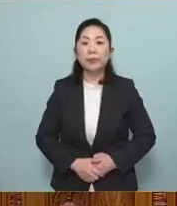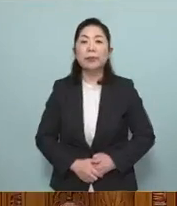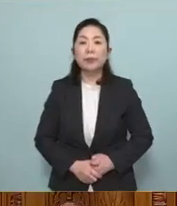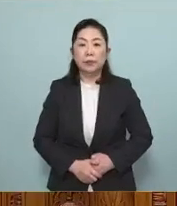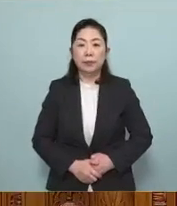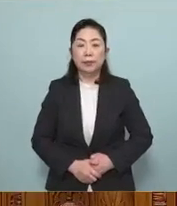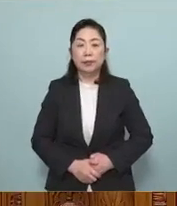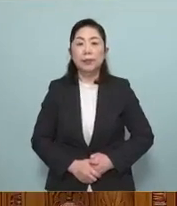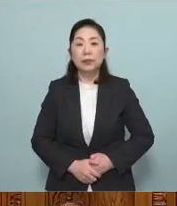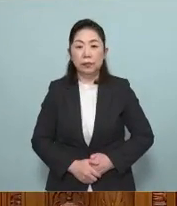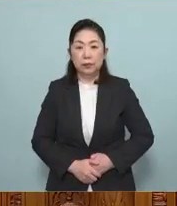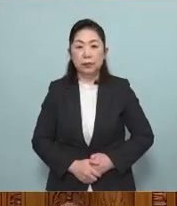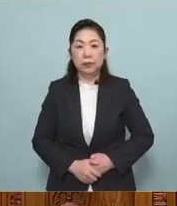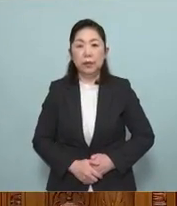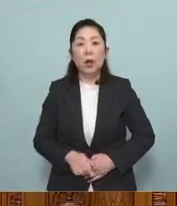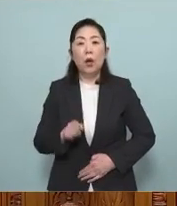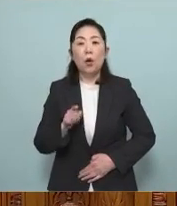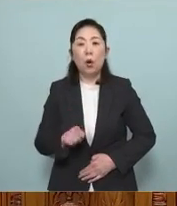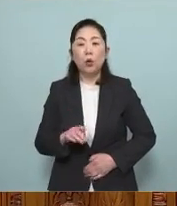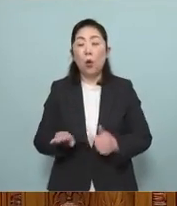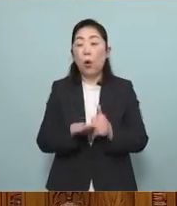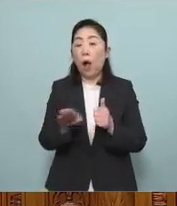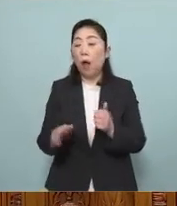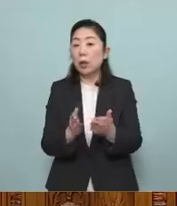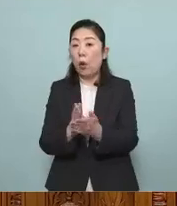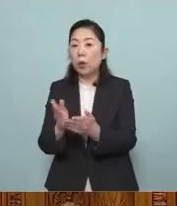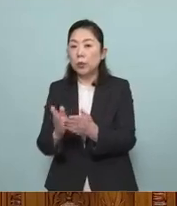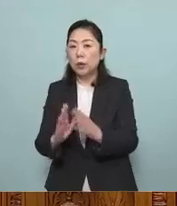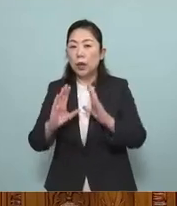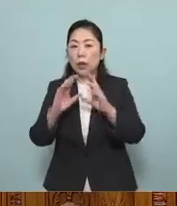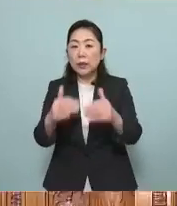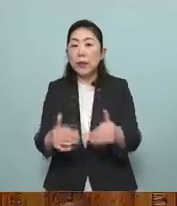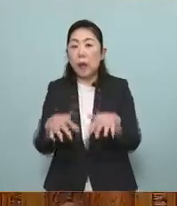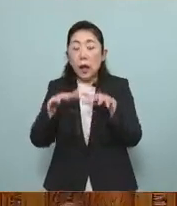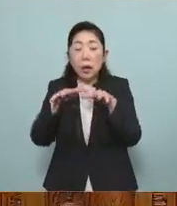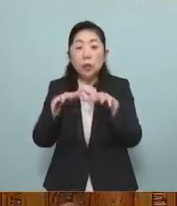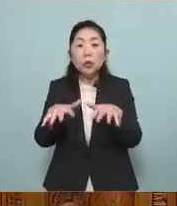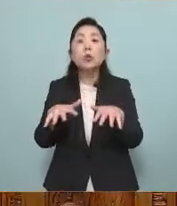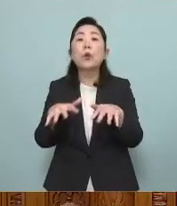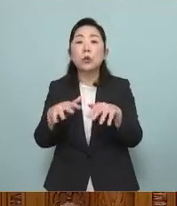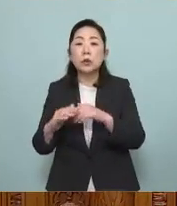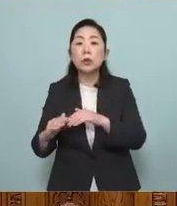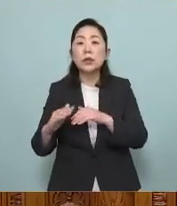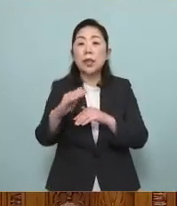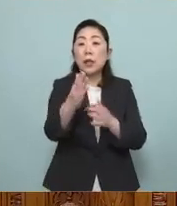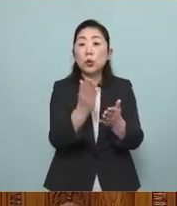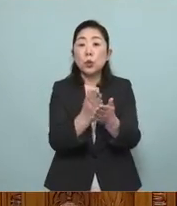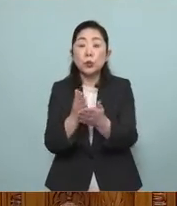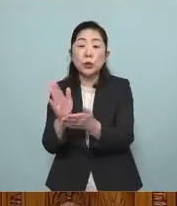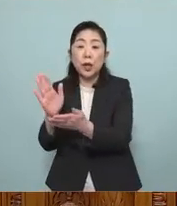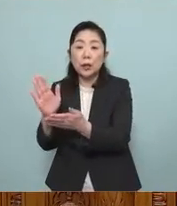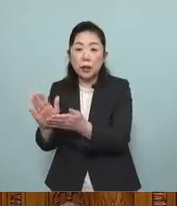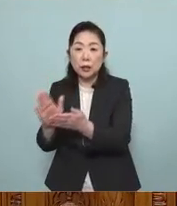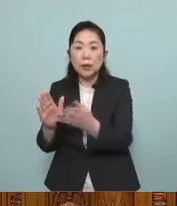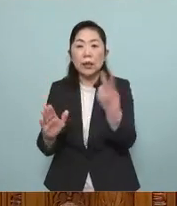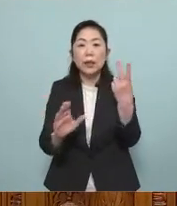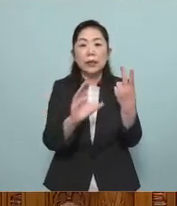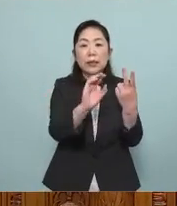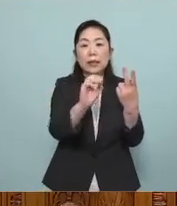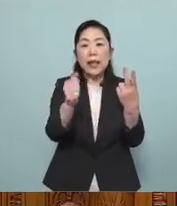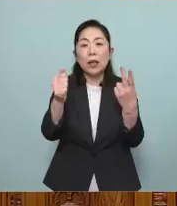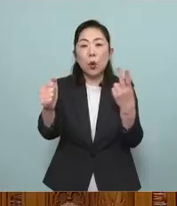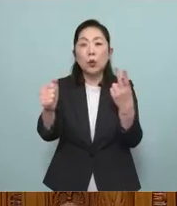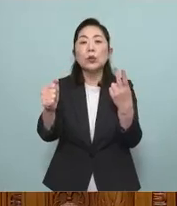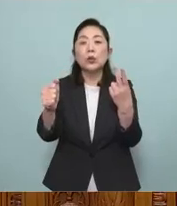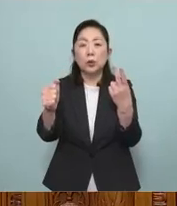同時に、この分野は世界が注目する成長分野でもあります。2050年カ